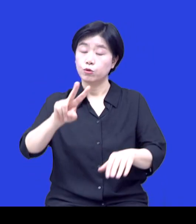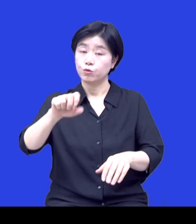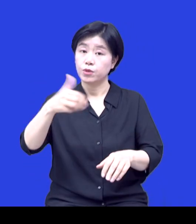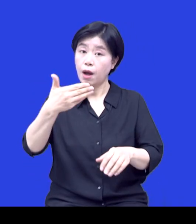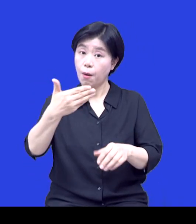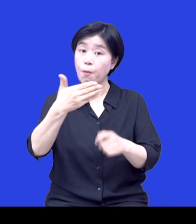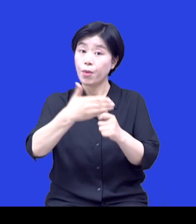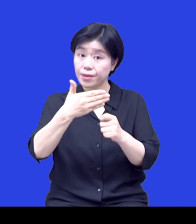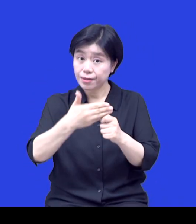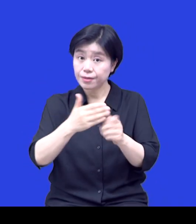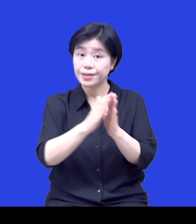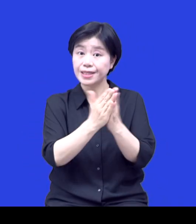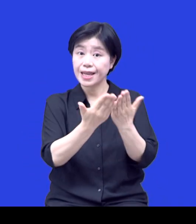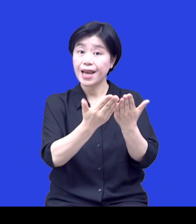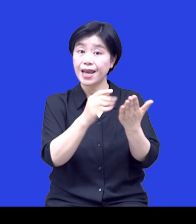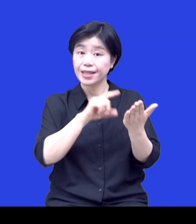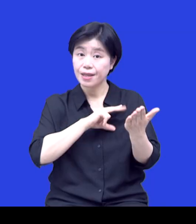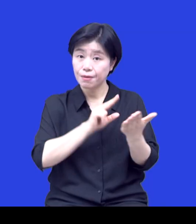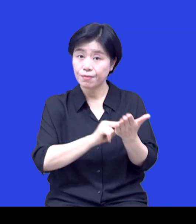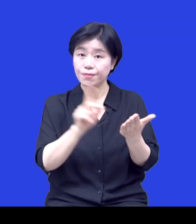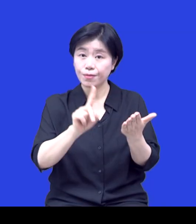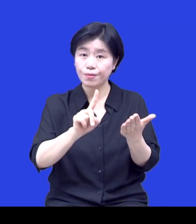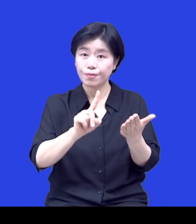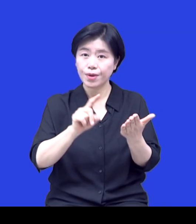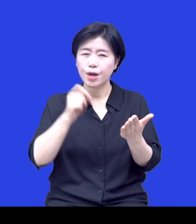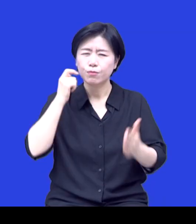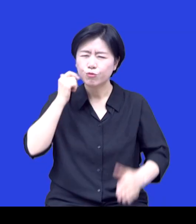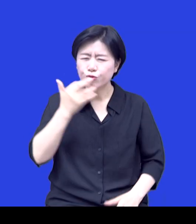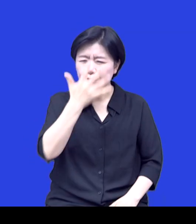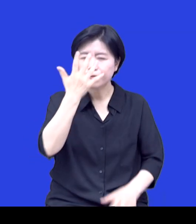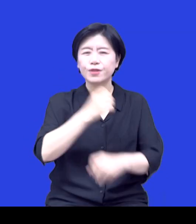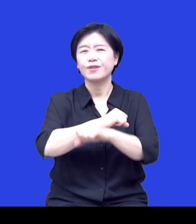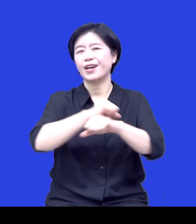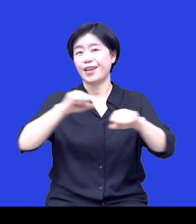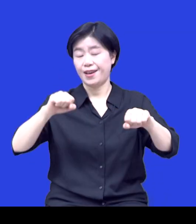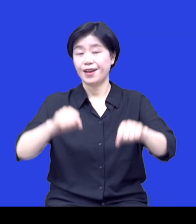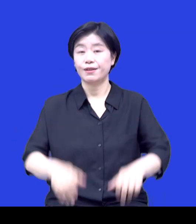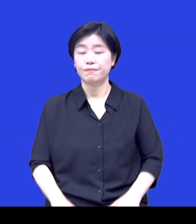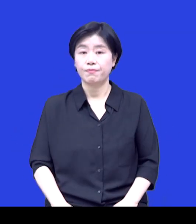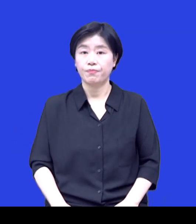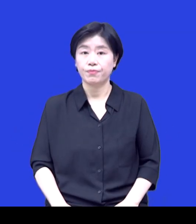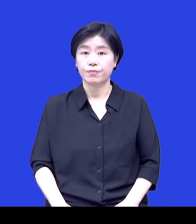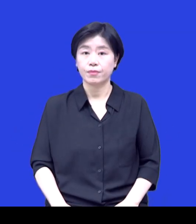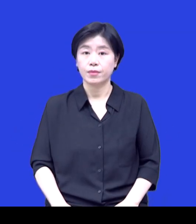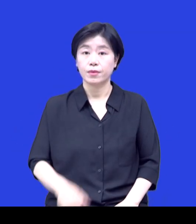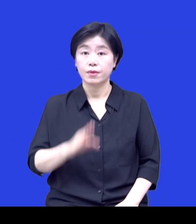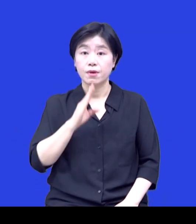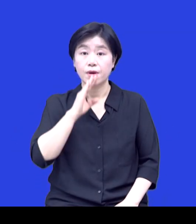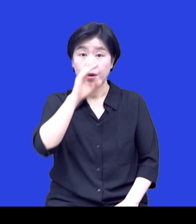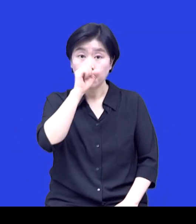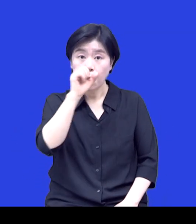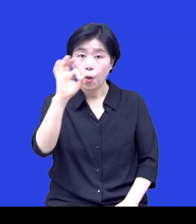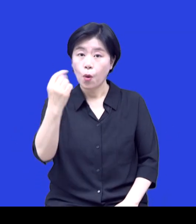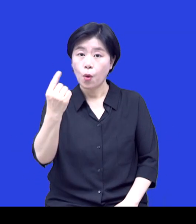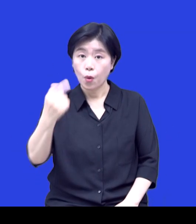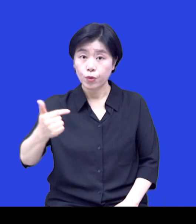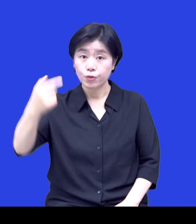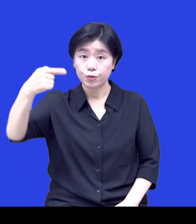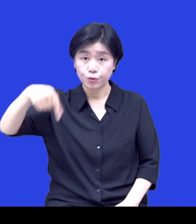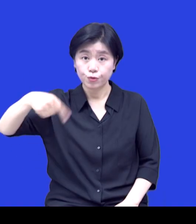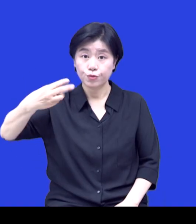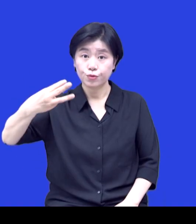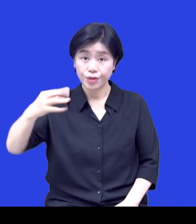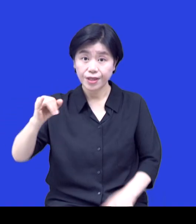그래요. 하나님께서 그렇게 인도하셨고 온누리교회 같은 좋은 교회에서 또 교육자 생활도